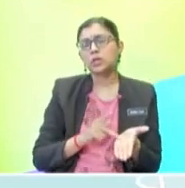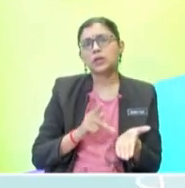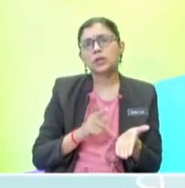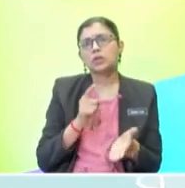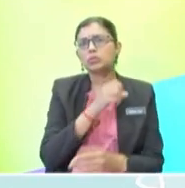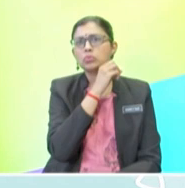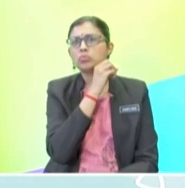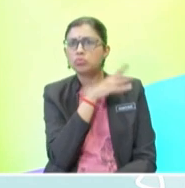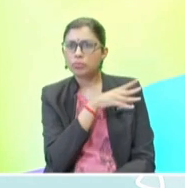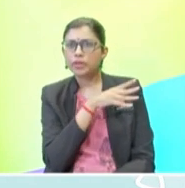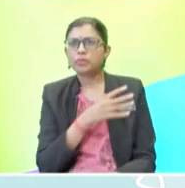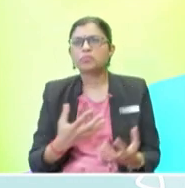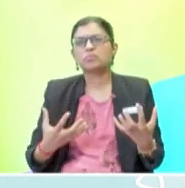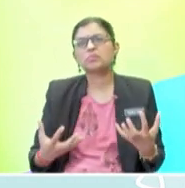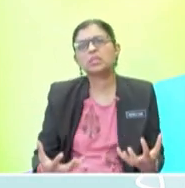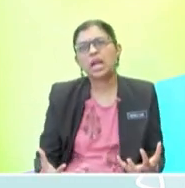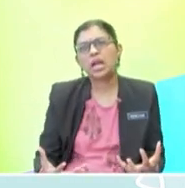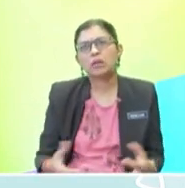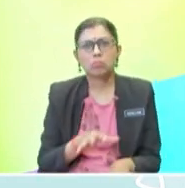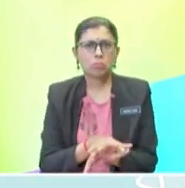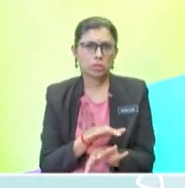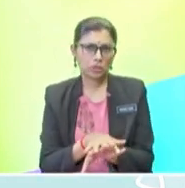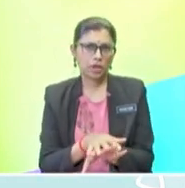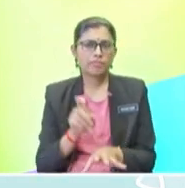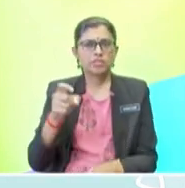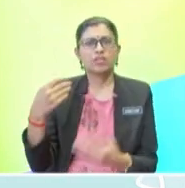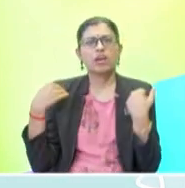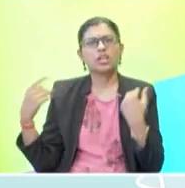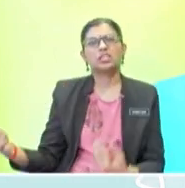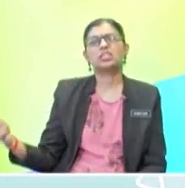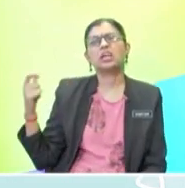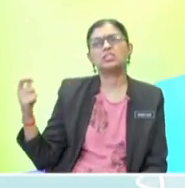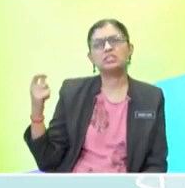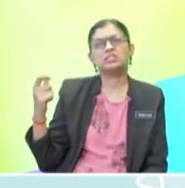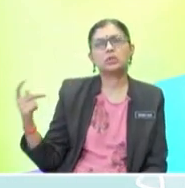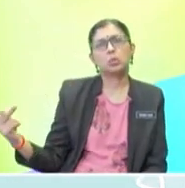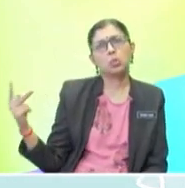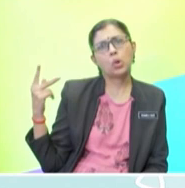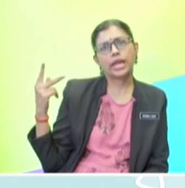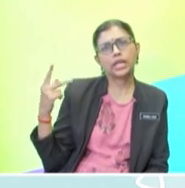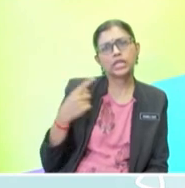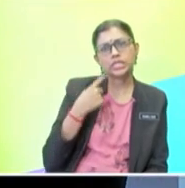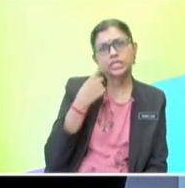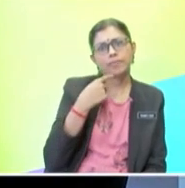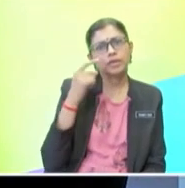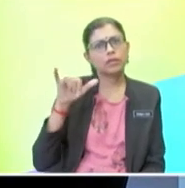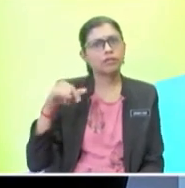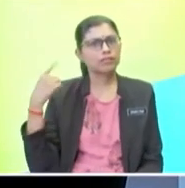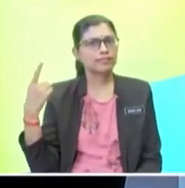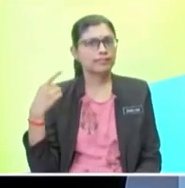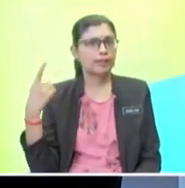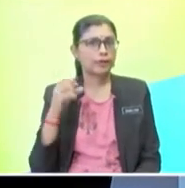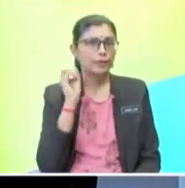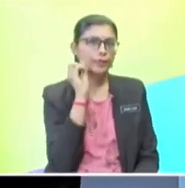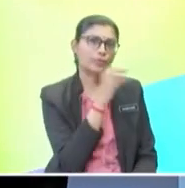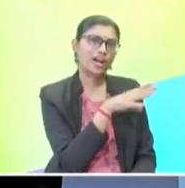perlukan tenaga untuk mengangkatnya. Jadi cikgu nak tanyalah, kalau anda dekat rumah anak-anak semua, siapa yang selalu kita akan